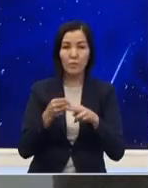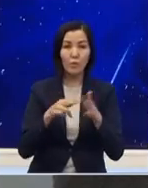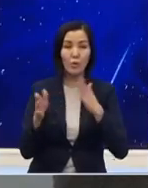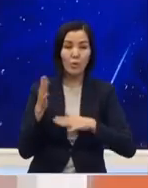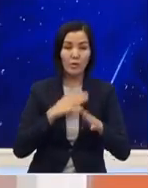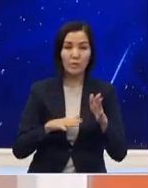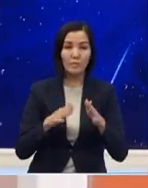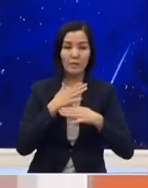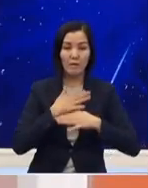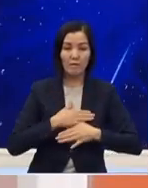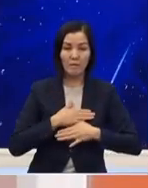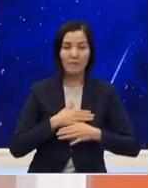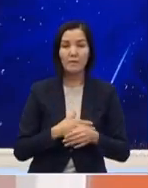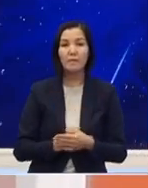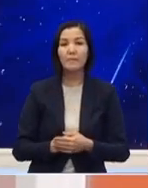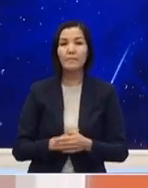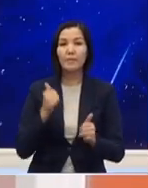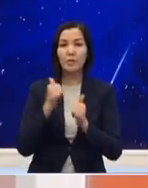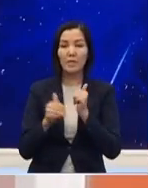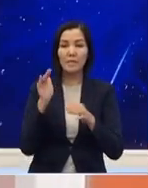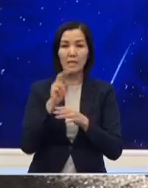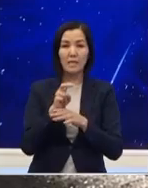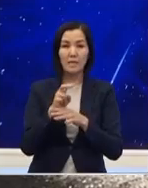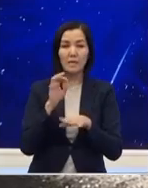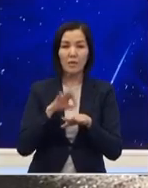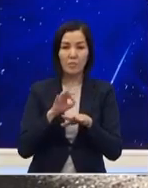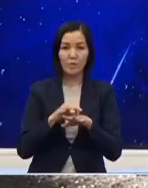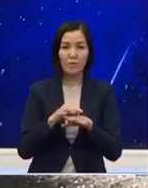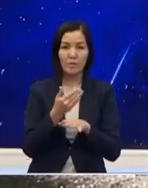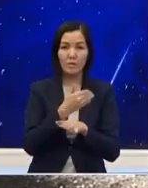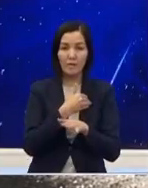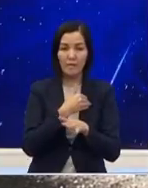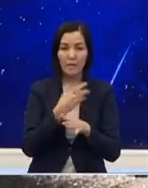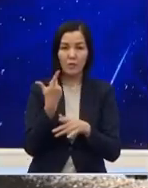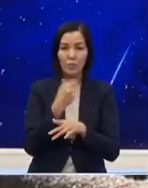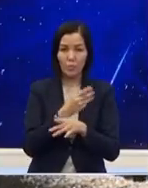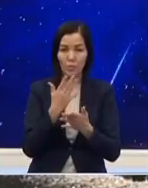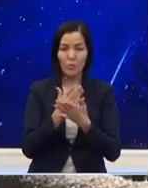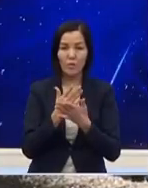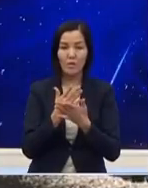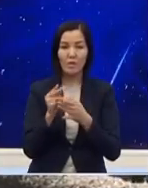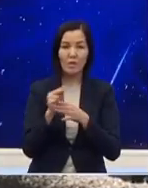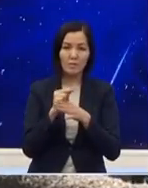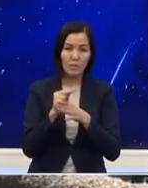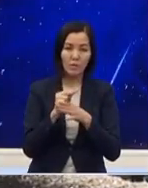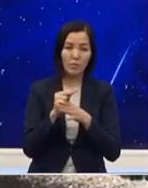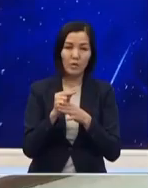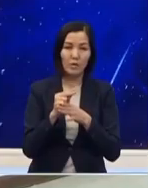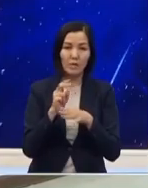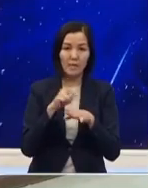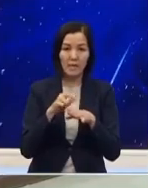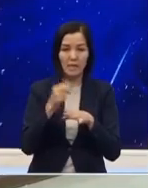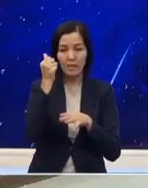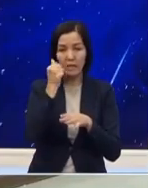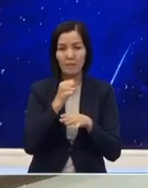қуаныштымыз, риза болып отырмыз. Жиі келеміз осы жерге. Басымыз ауырған кезде давлениемізді өлшетеміз, укол салдырамыз. Өшірде мамандарға рахмет.